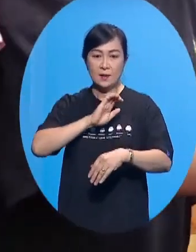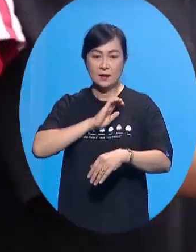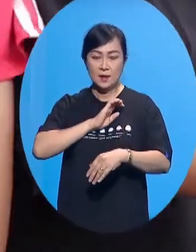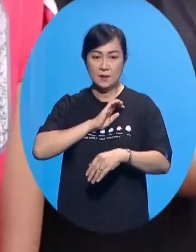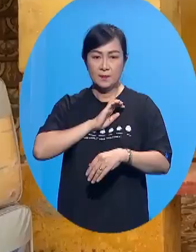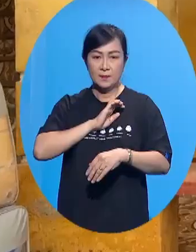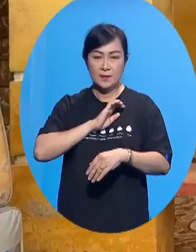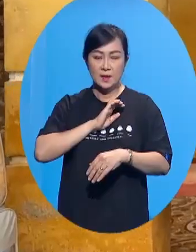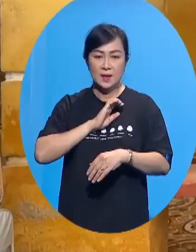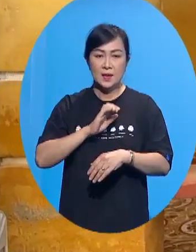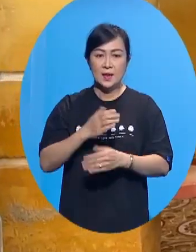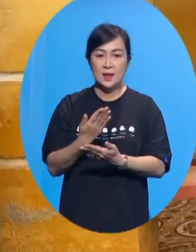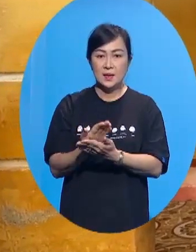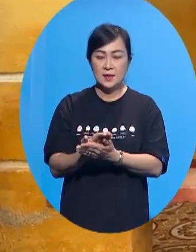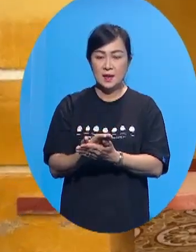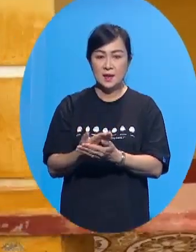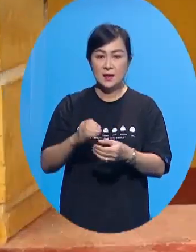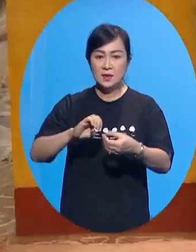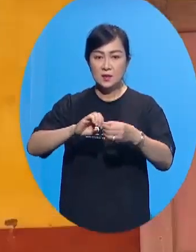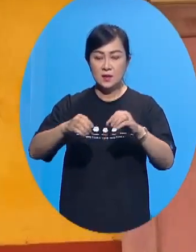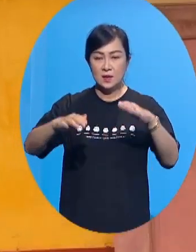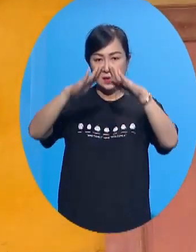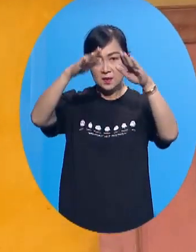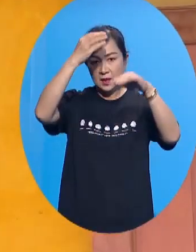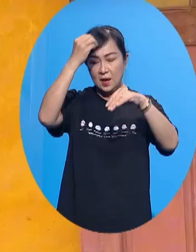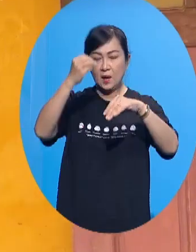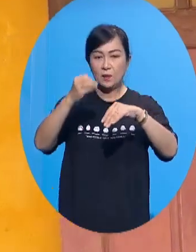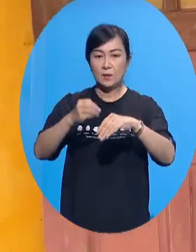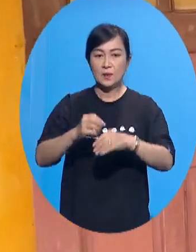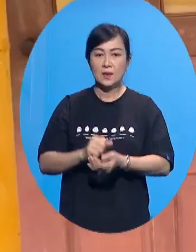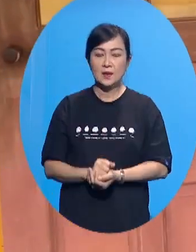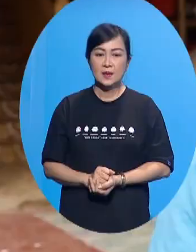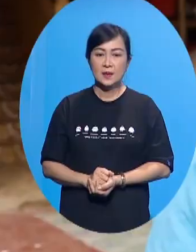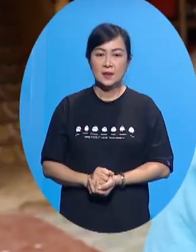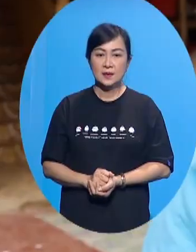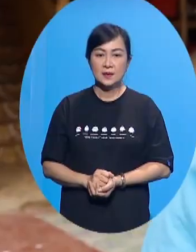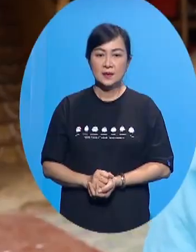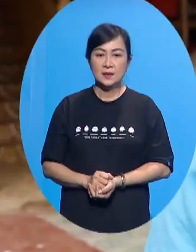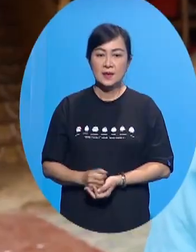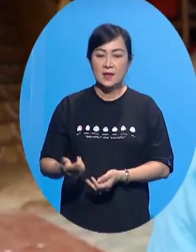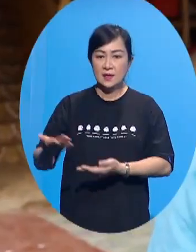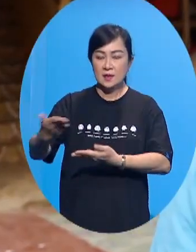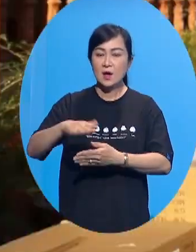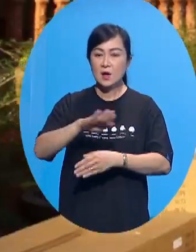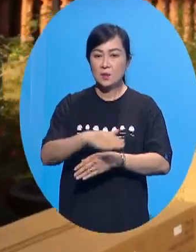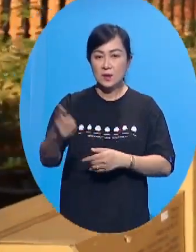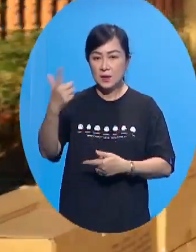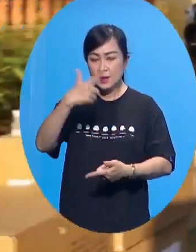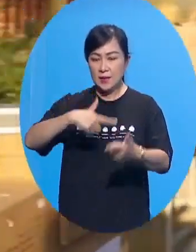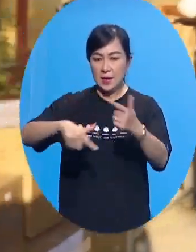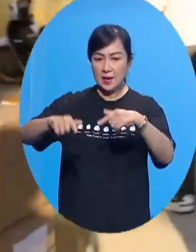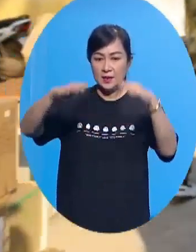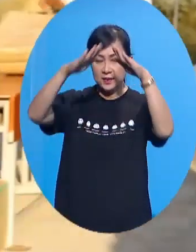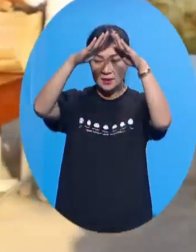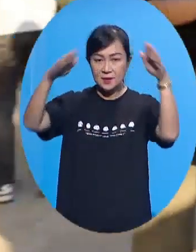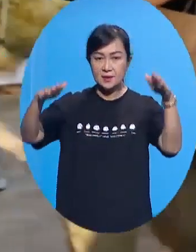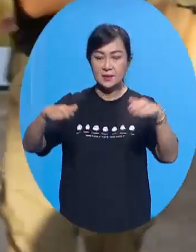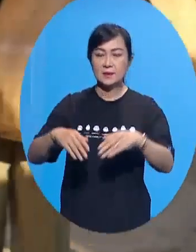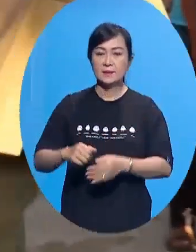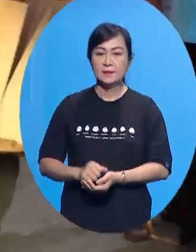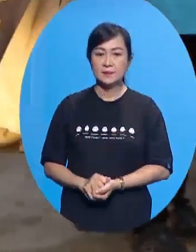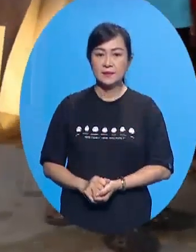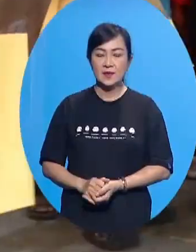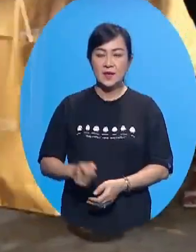có những cái nguồn lực để mà sửa sang lại trường học của mình, lớp học của mình và đón học sinh quay trở lại trường. Bên cạnh